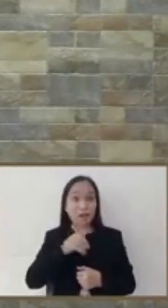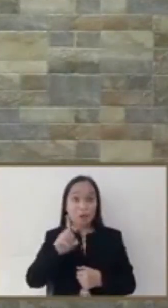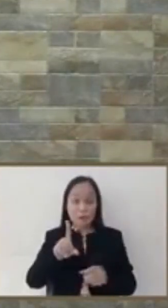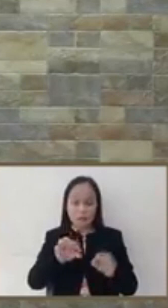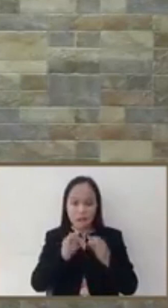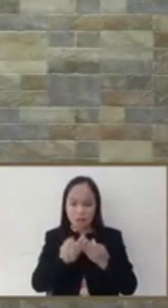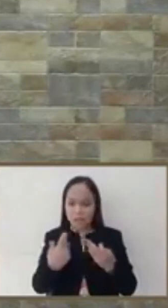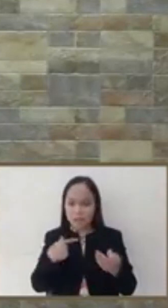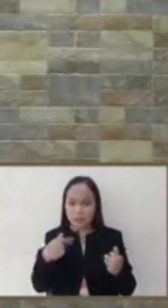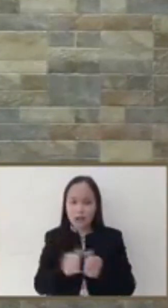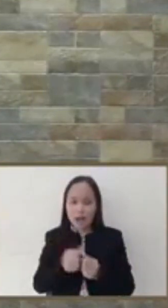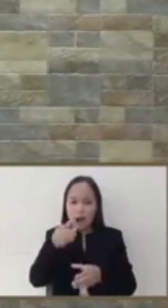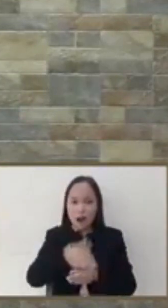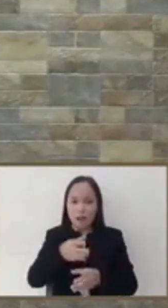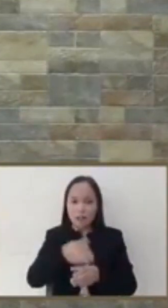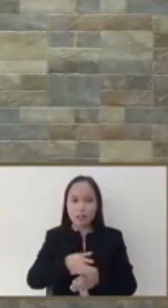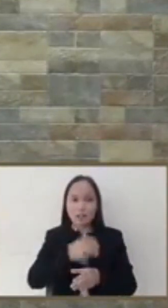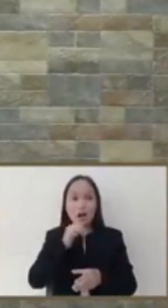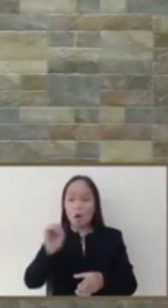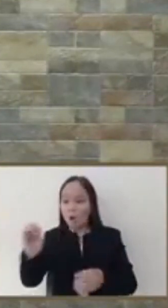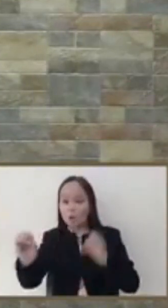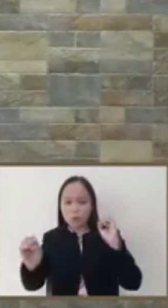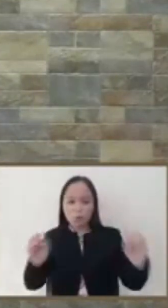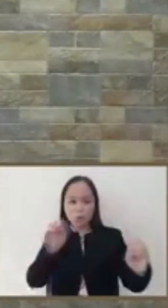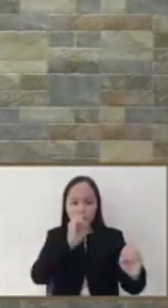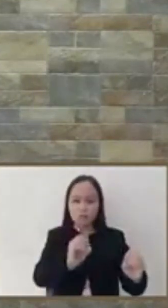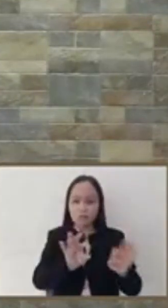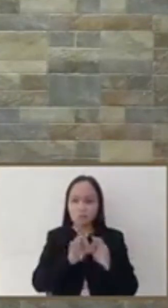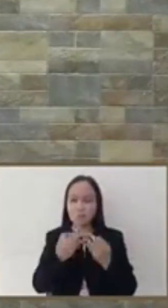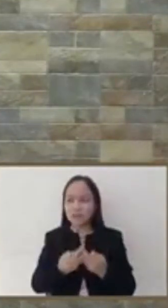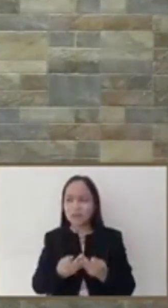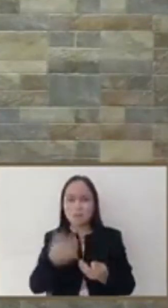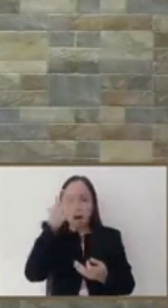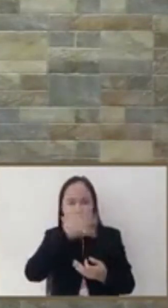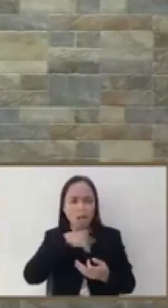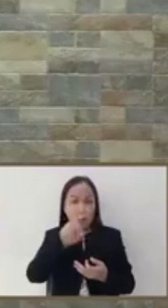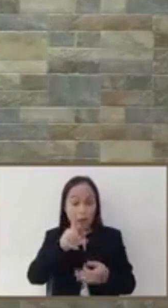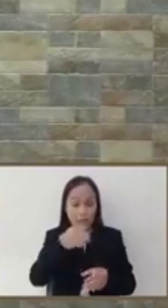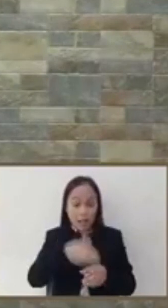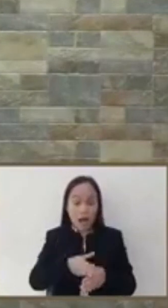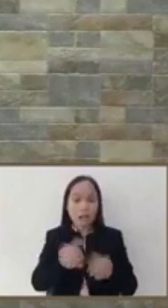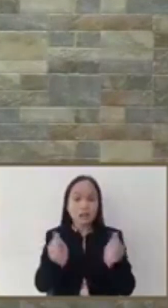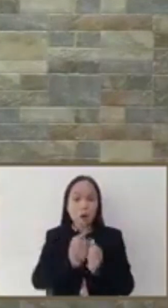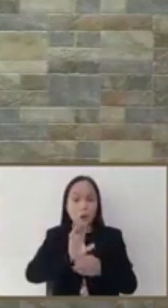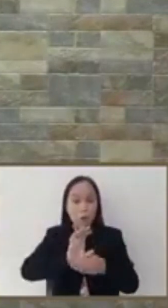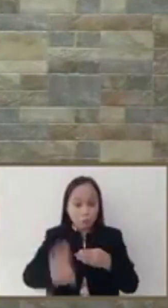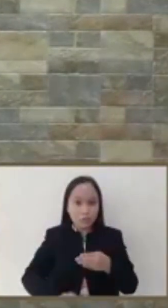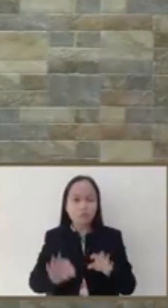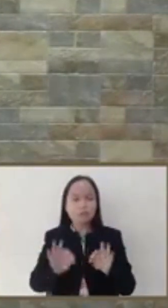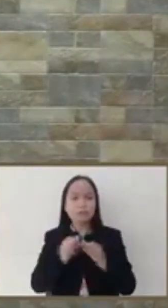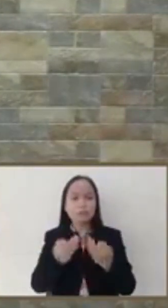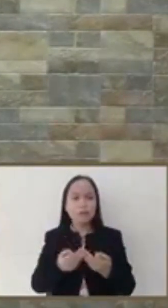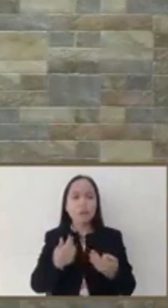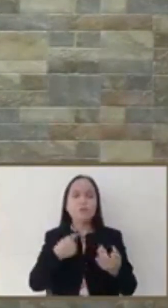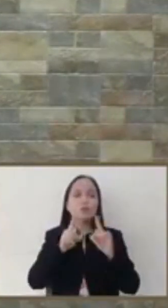sasakyan. Huwag yung tigi-isa pa kayo sa sasakyan. Isamantalang kaganda-ganda, kung sama-sama na kayo sa isang sasakyan, nag-uusap-usap kayo kung